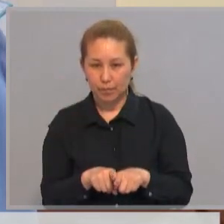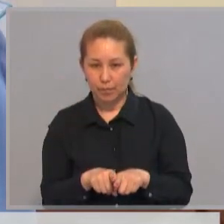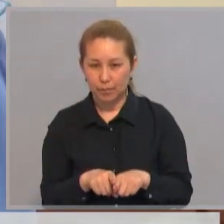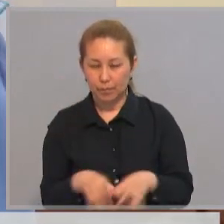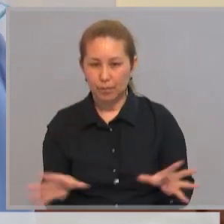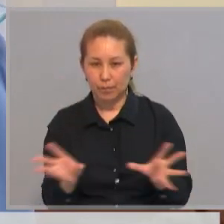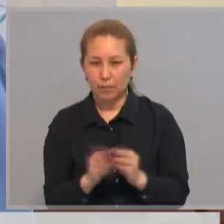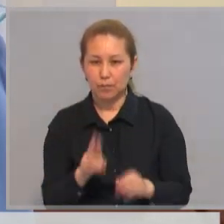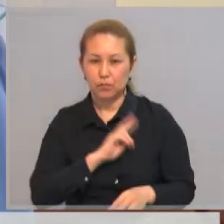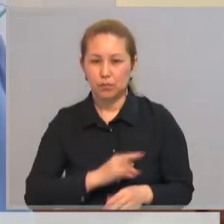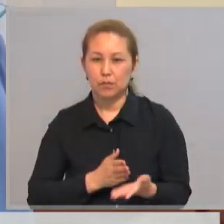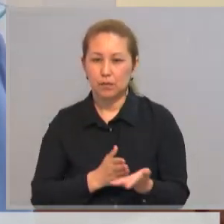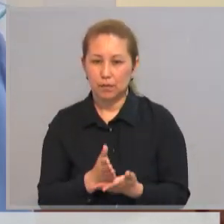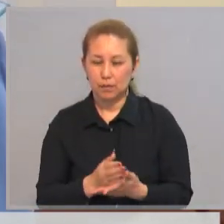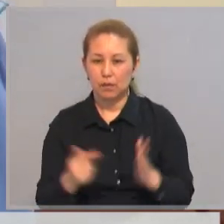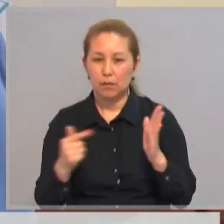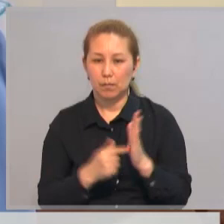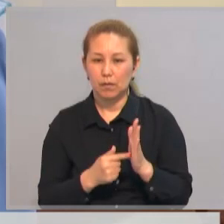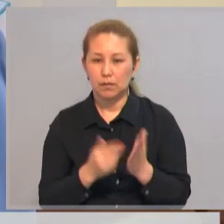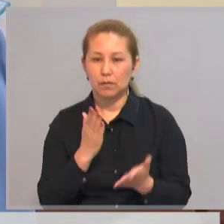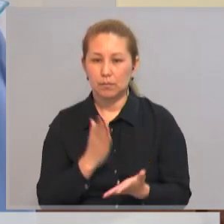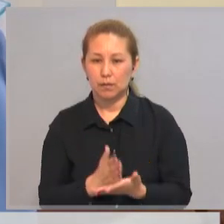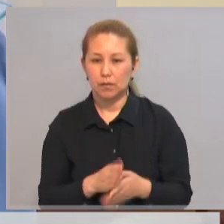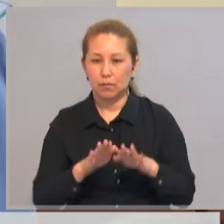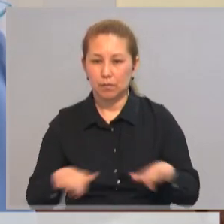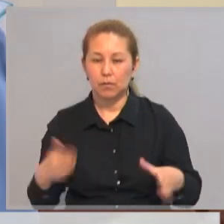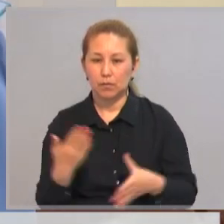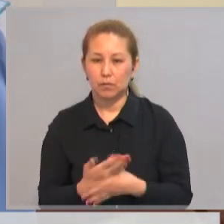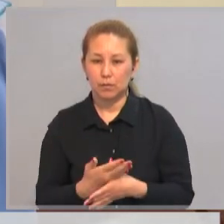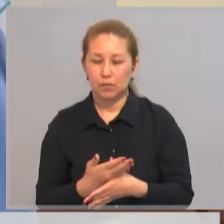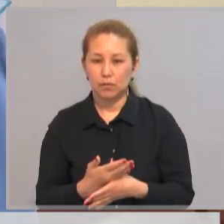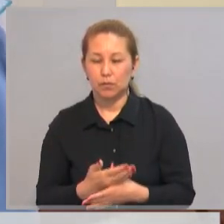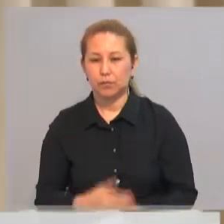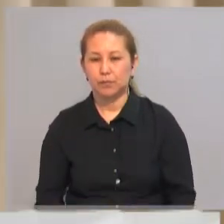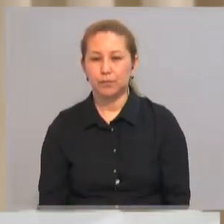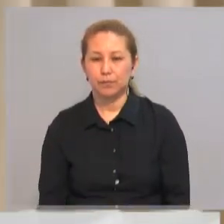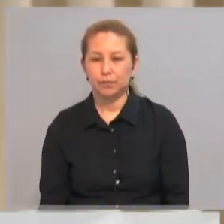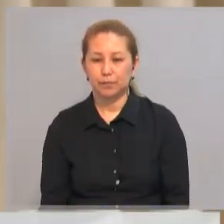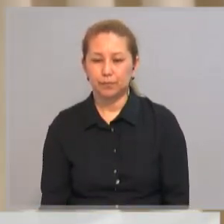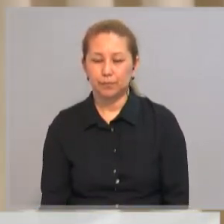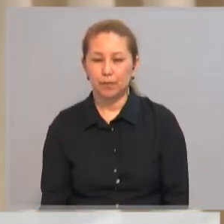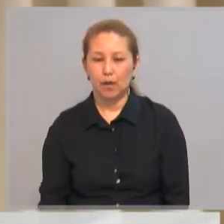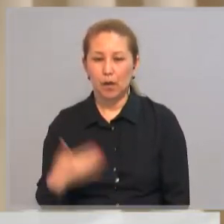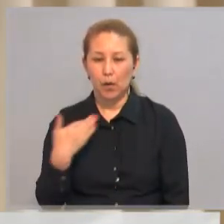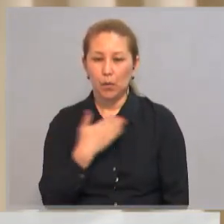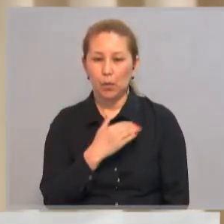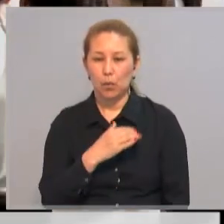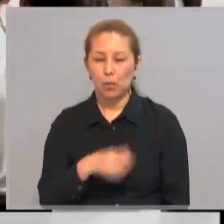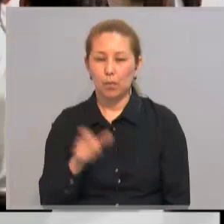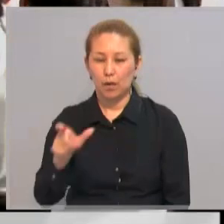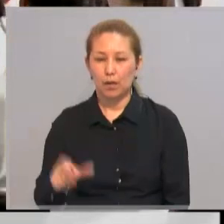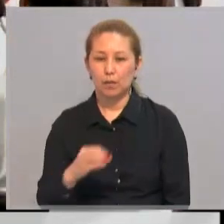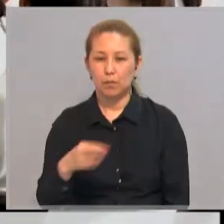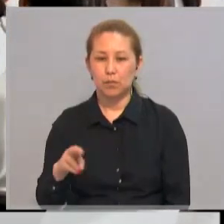бірге бірлесіп жұмыс атқарайық деген мақсатта балаларға, оқушыларға түсіндірме жұмыстарын жүргізудеміз. Көп адам суицидтің алдын алу